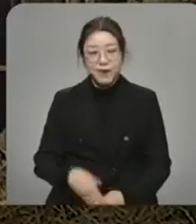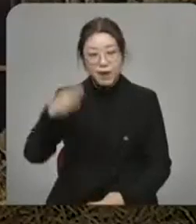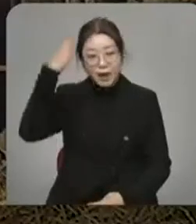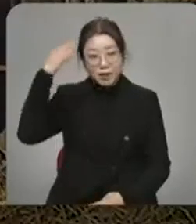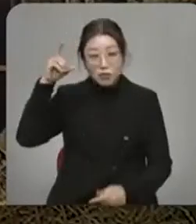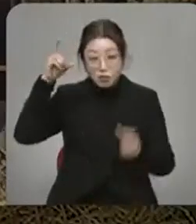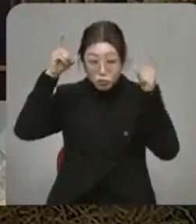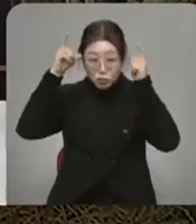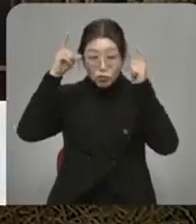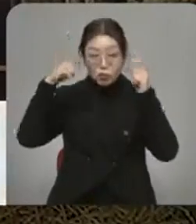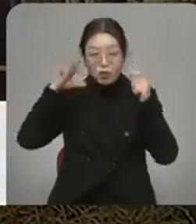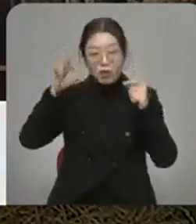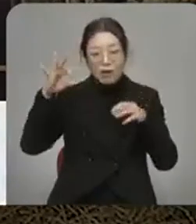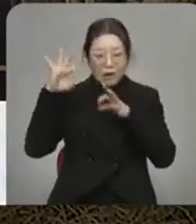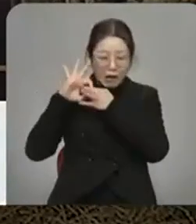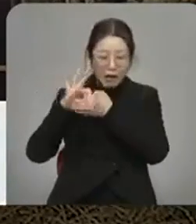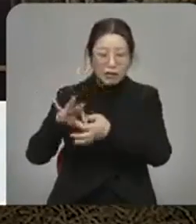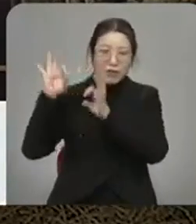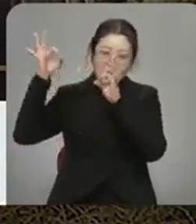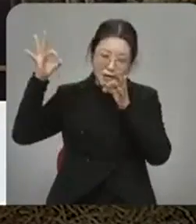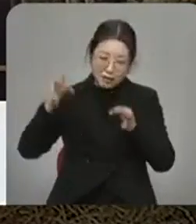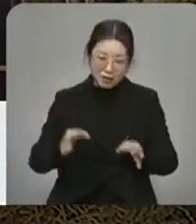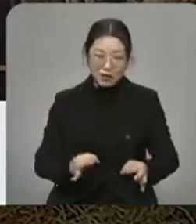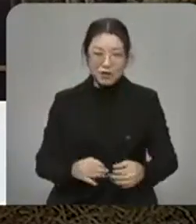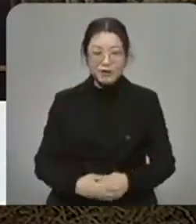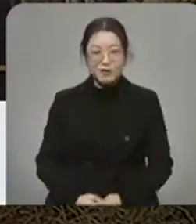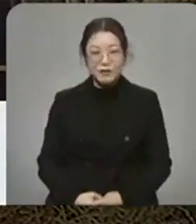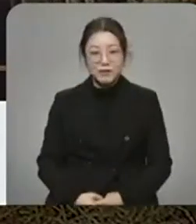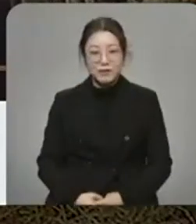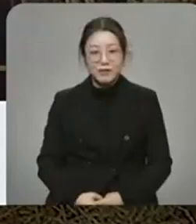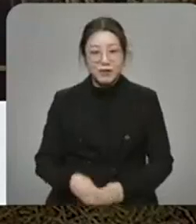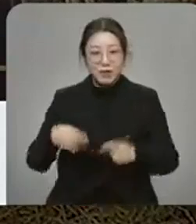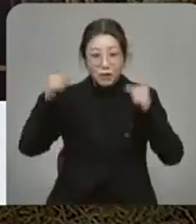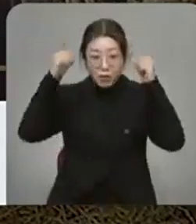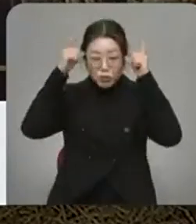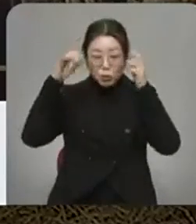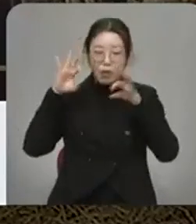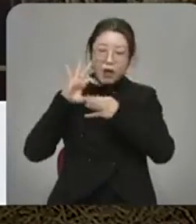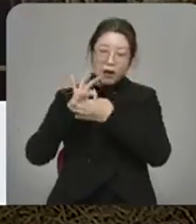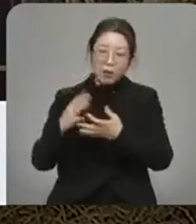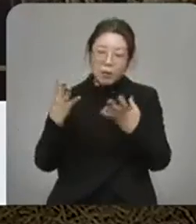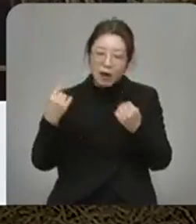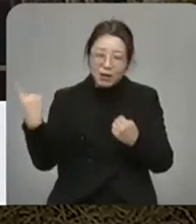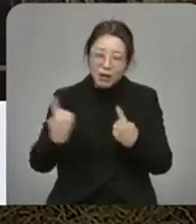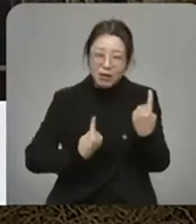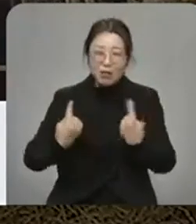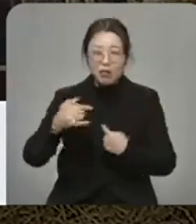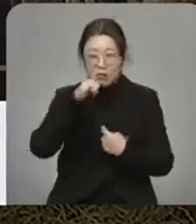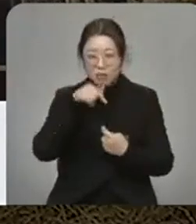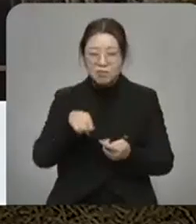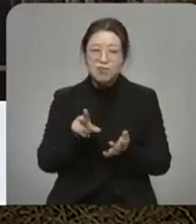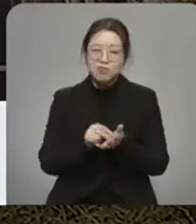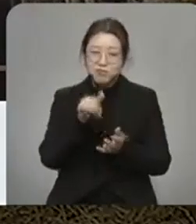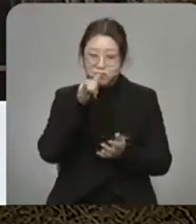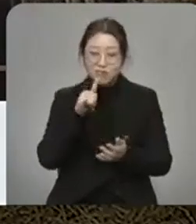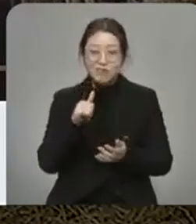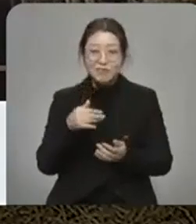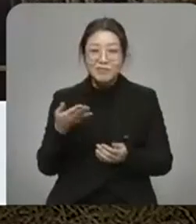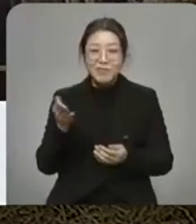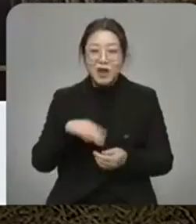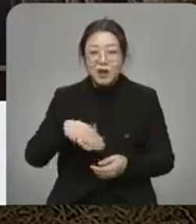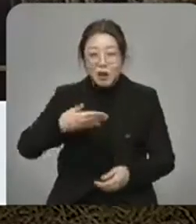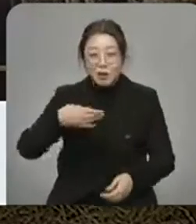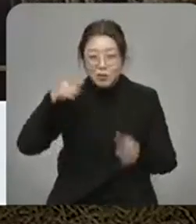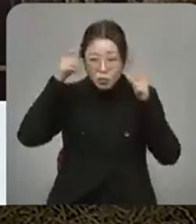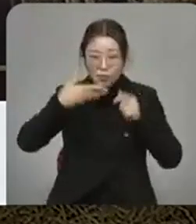한우 가격 하락세가 새해 들어서도 계속되고 있습니다. 한우 공급 과잉이 근본 원인으로 지목되고 있는데요. 여기에